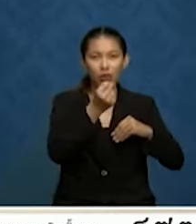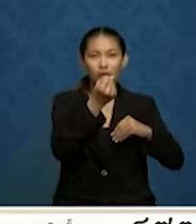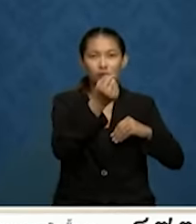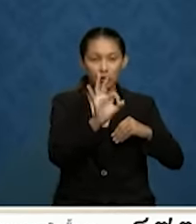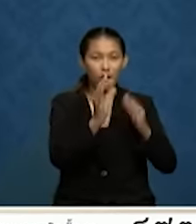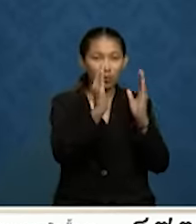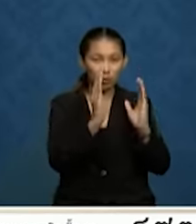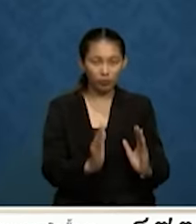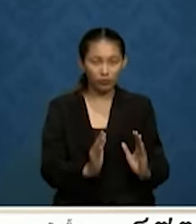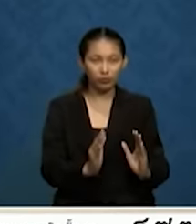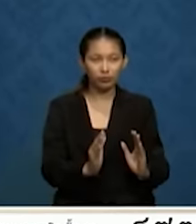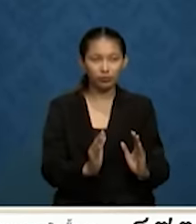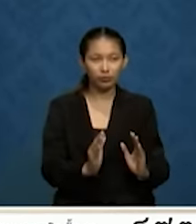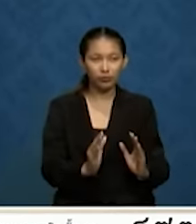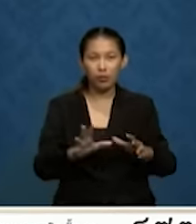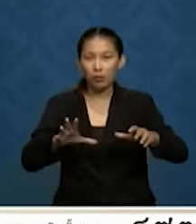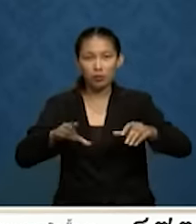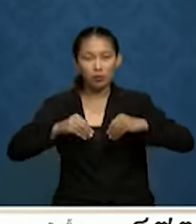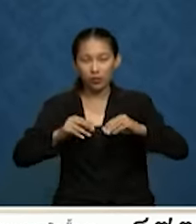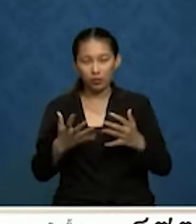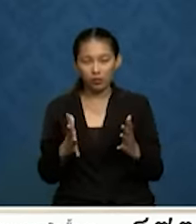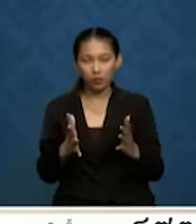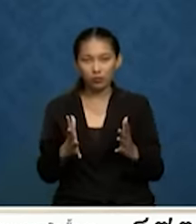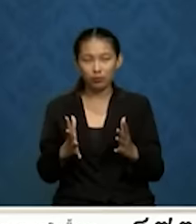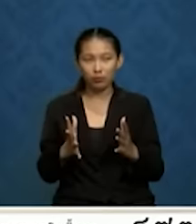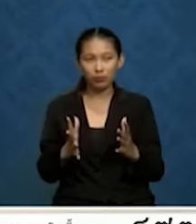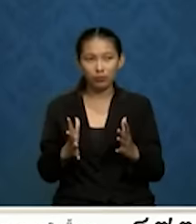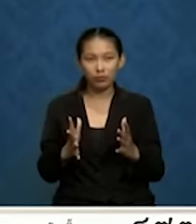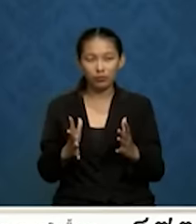319ท่านไม่เห็นชอบ